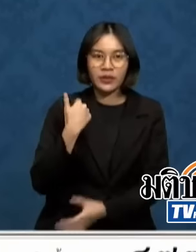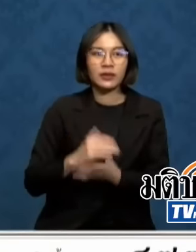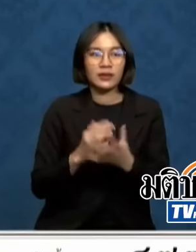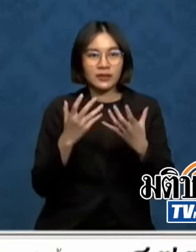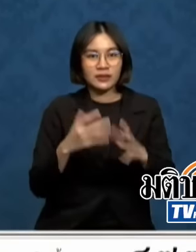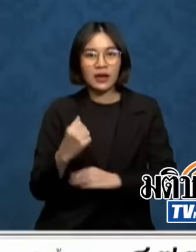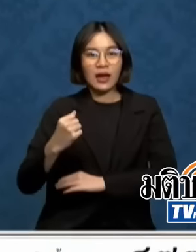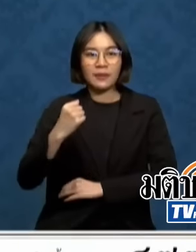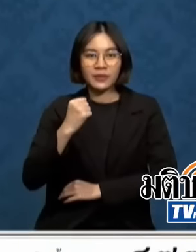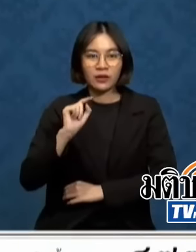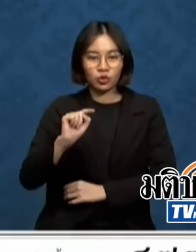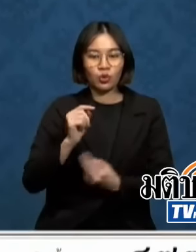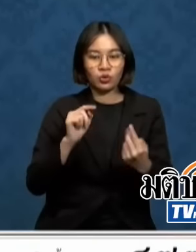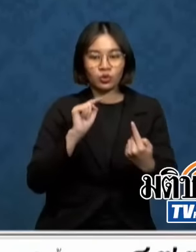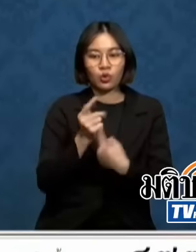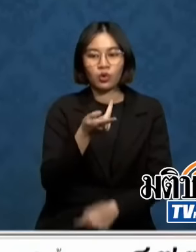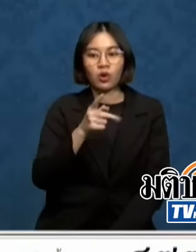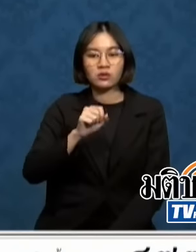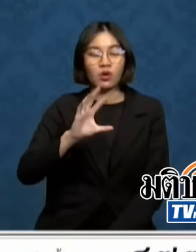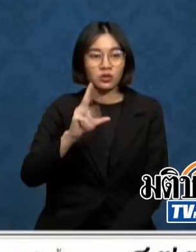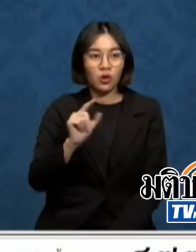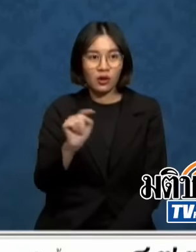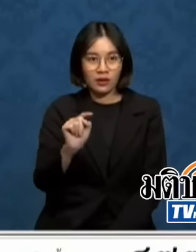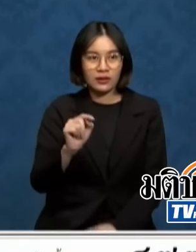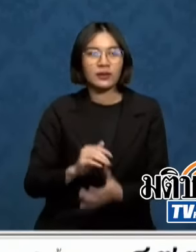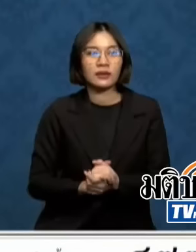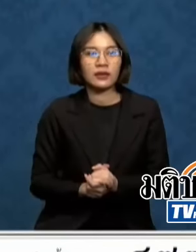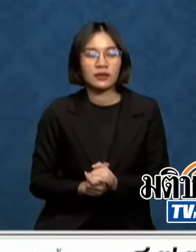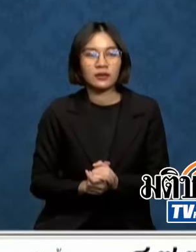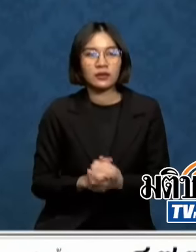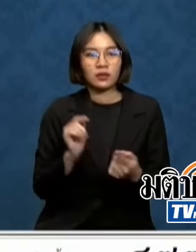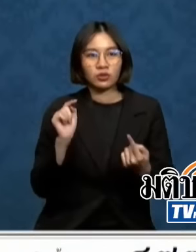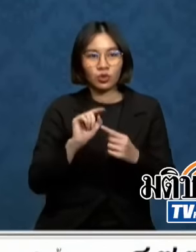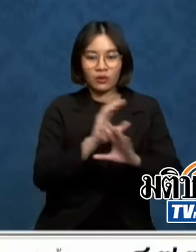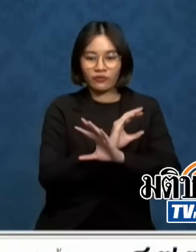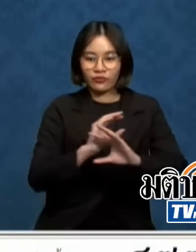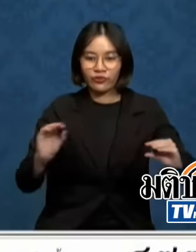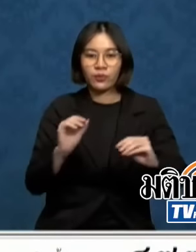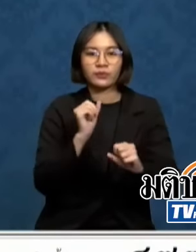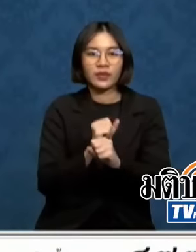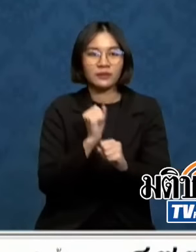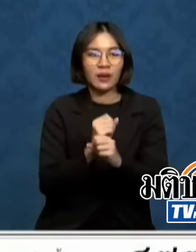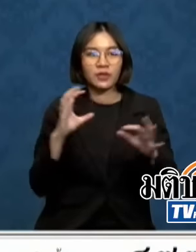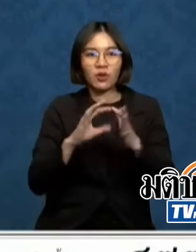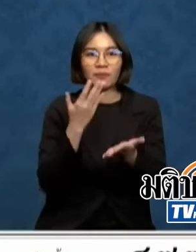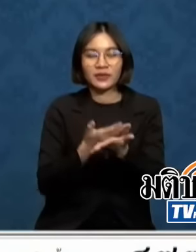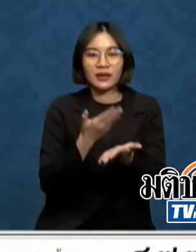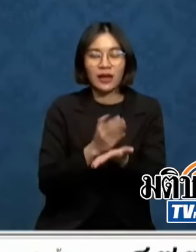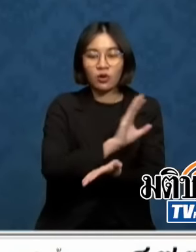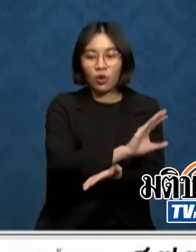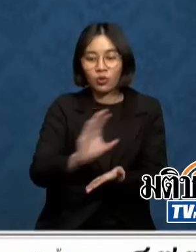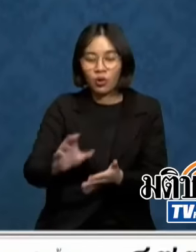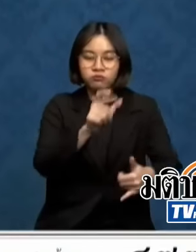การใช้อำนาจของคสชยังได้รวมไปถึงการระงับการทำธุรกรรมทางการเงินของ